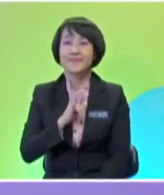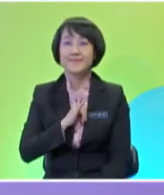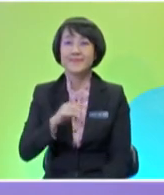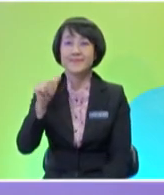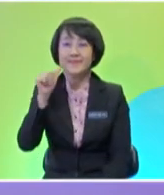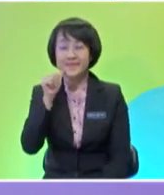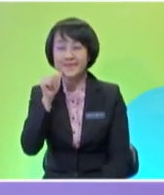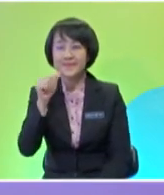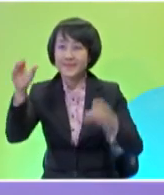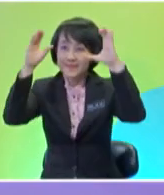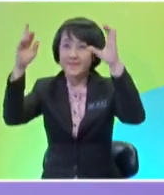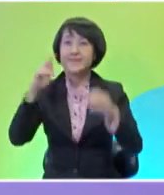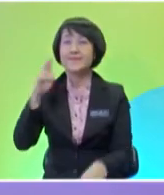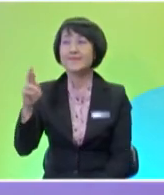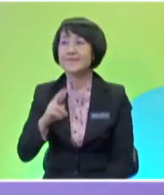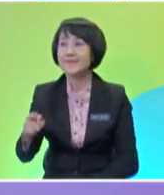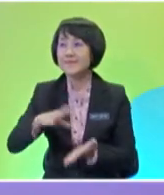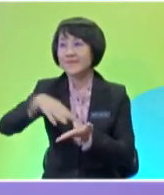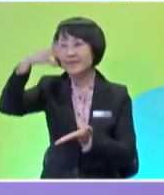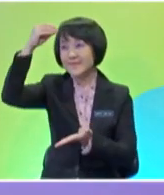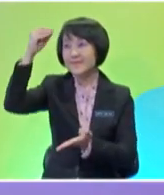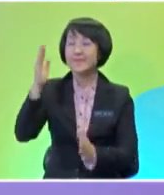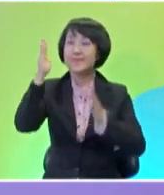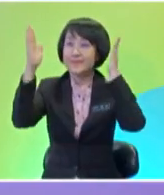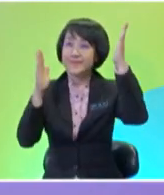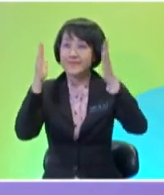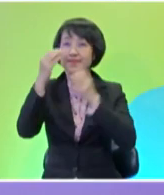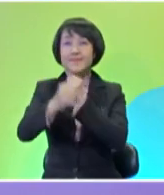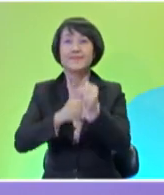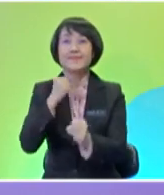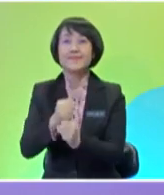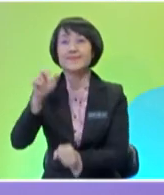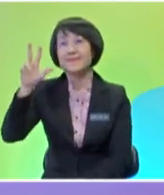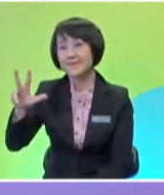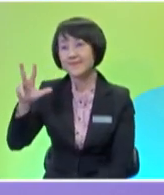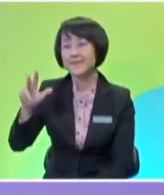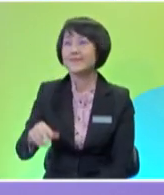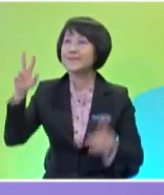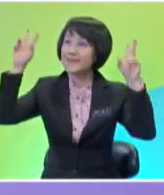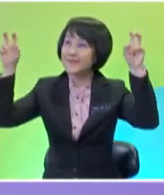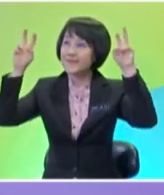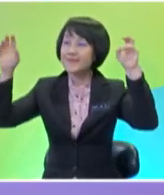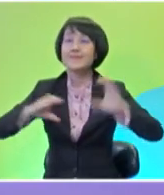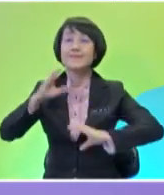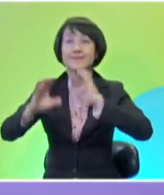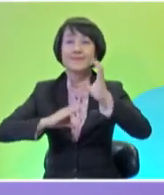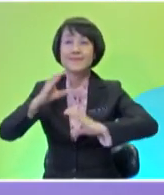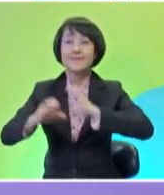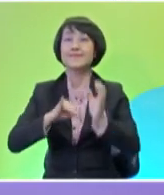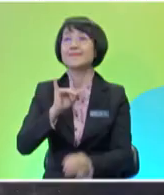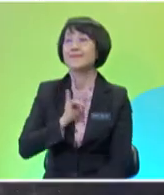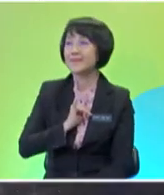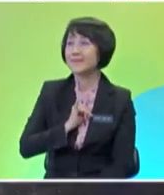belajar mata pelajaran literasi bahasa Melayu tahun 3 tajuknya ialah cita-cita saya